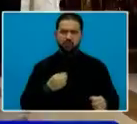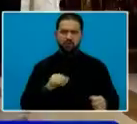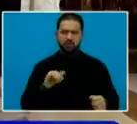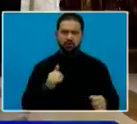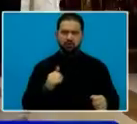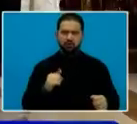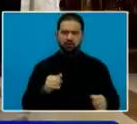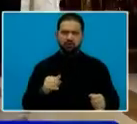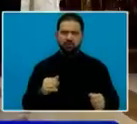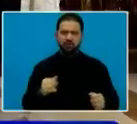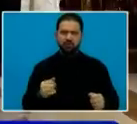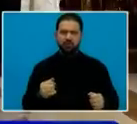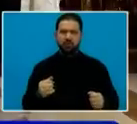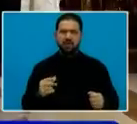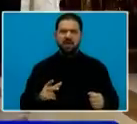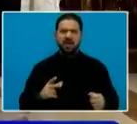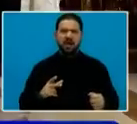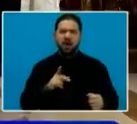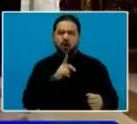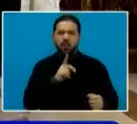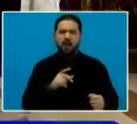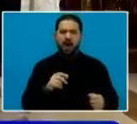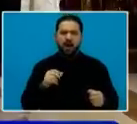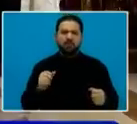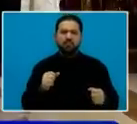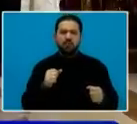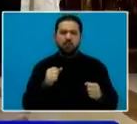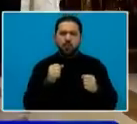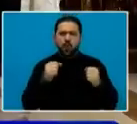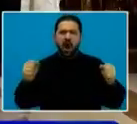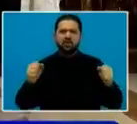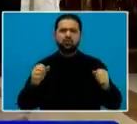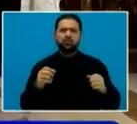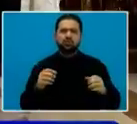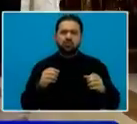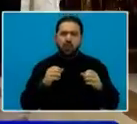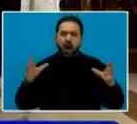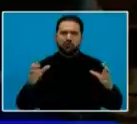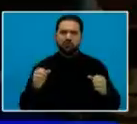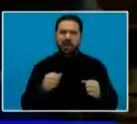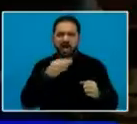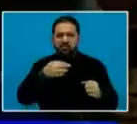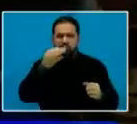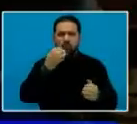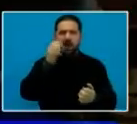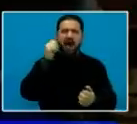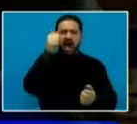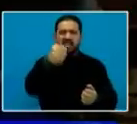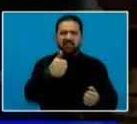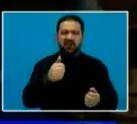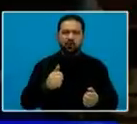De alt tip de curaj, curajul de a spune adevărul, curajul de a-l apăra pe celălalt, curajul de